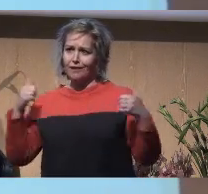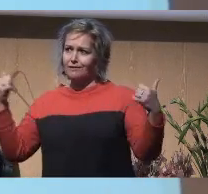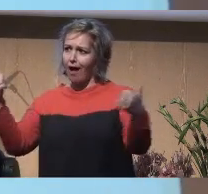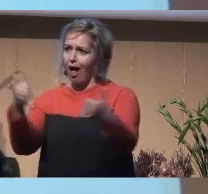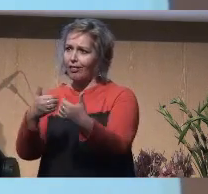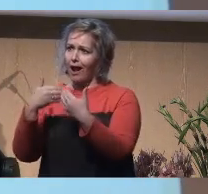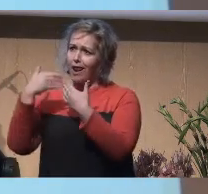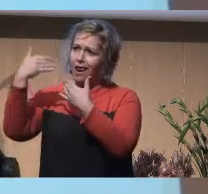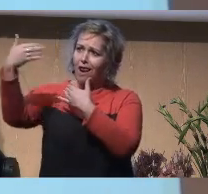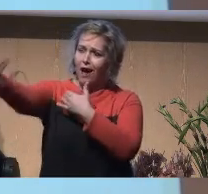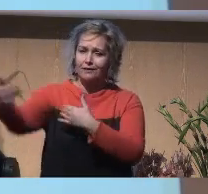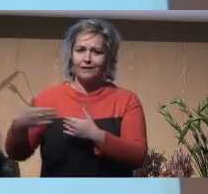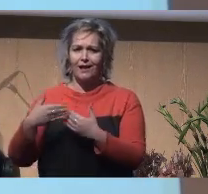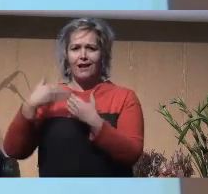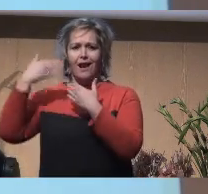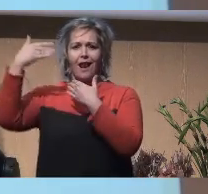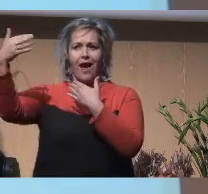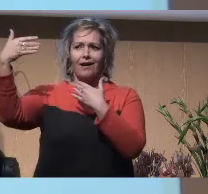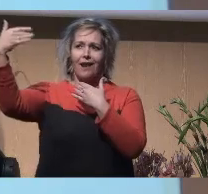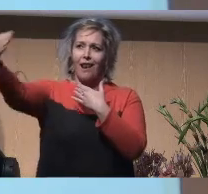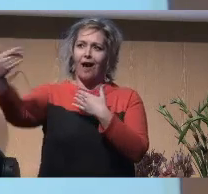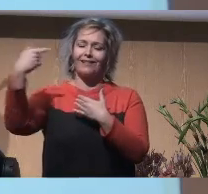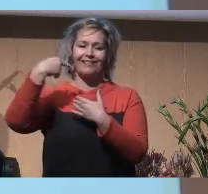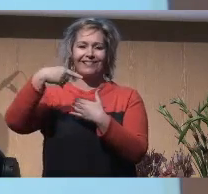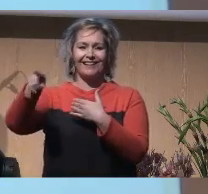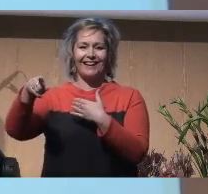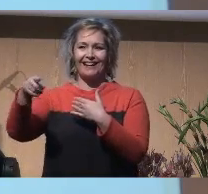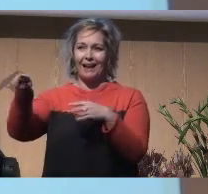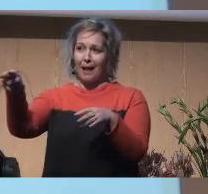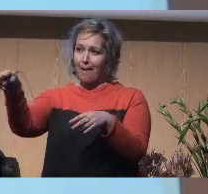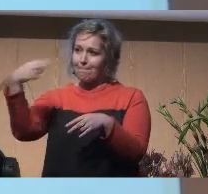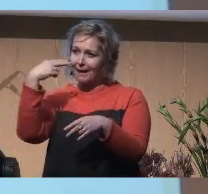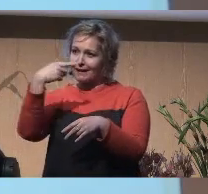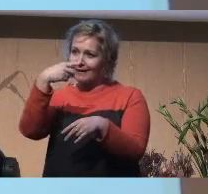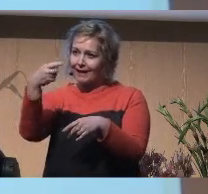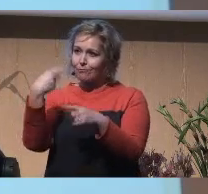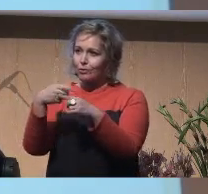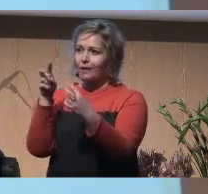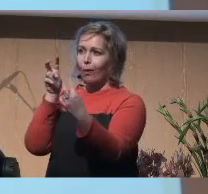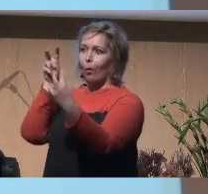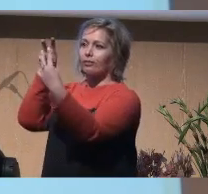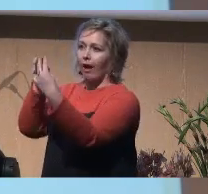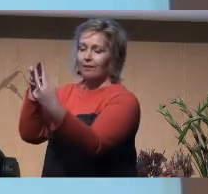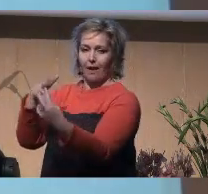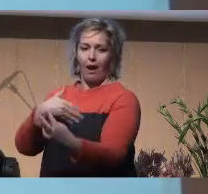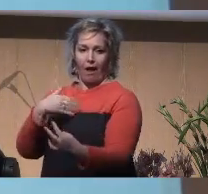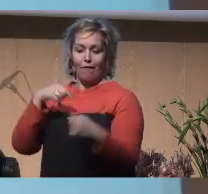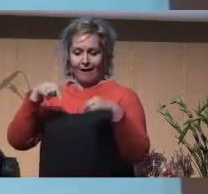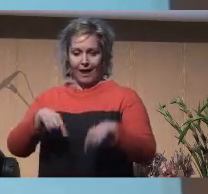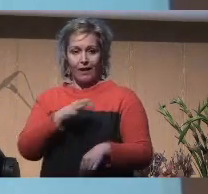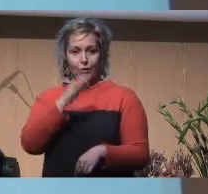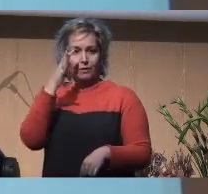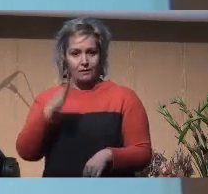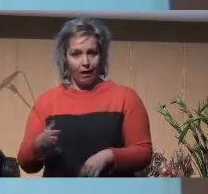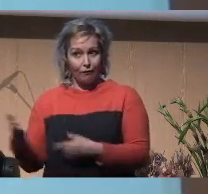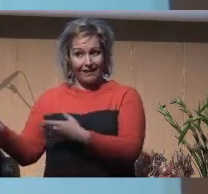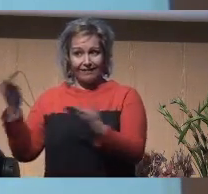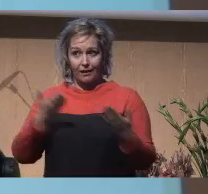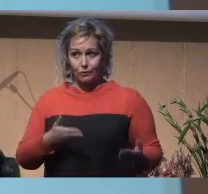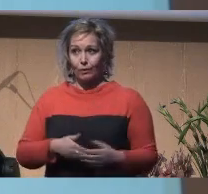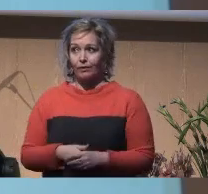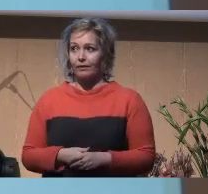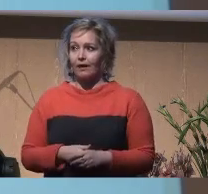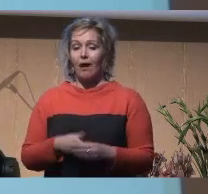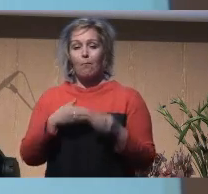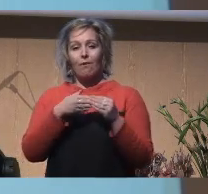Langt. Langt til blikkene deres og til kontakt. Men jeg veldig glad for å være her. Tusen takk for invitasjonen.